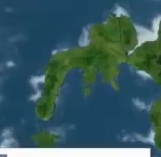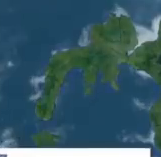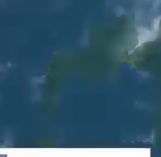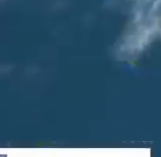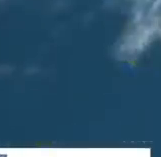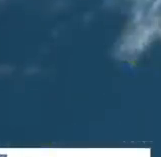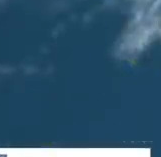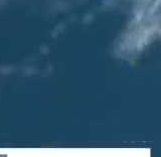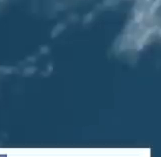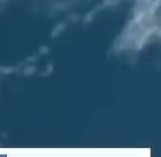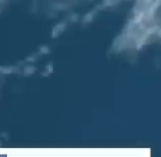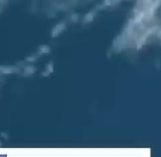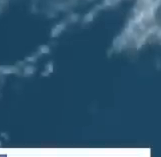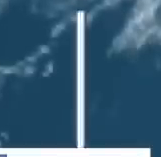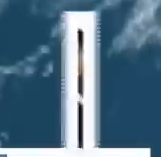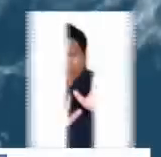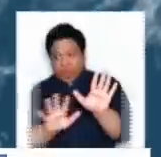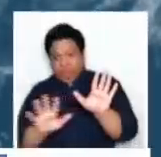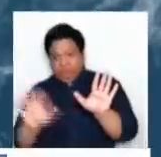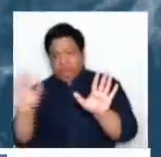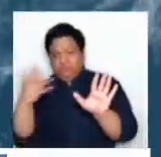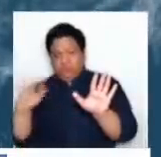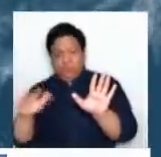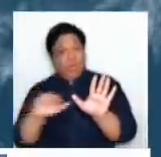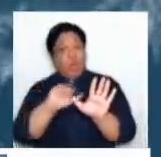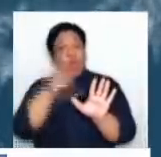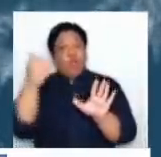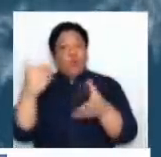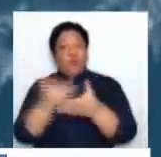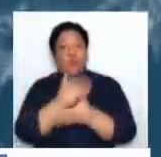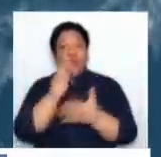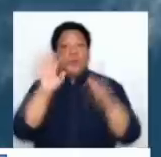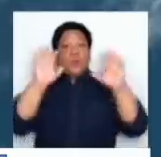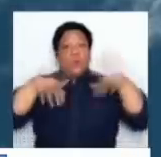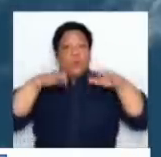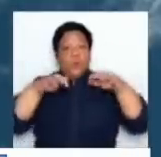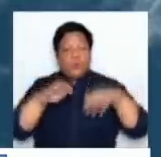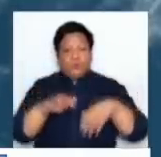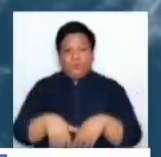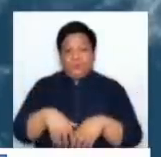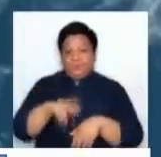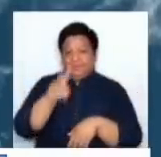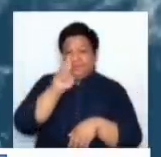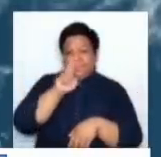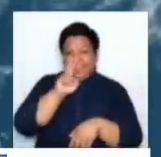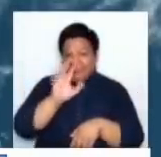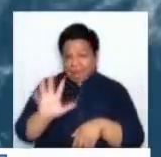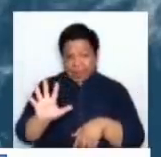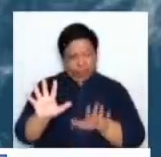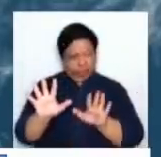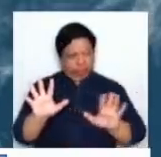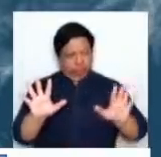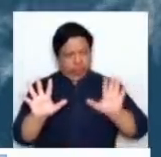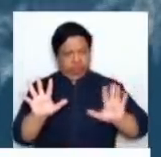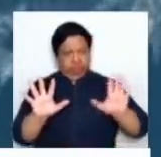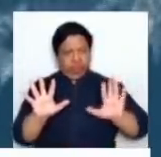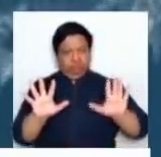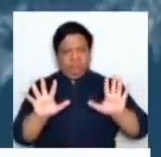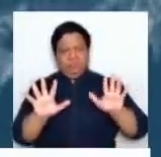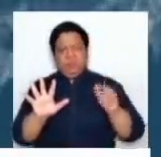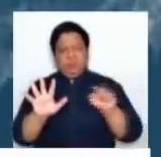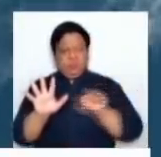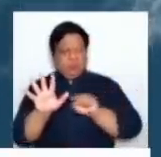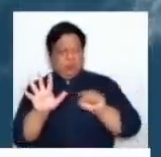isa naman ay nakita sa layong 2,370 kilometers east ng Visayas. Ayon sa pag-asa, sa ngayon ay mababa ang tsansa